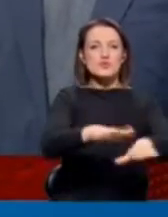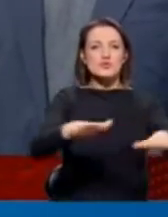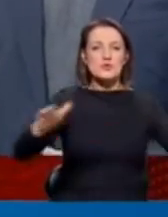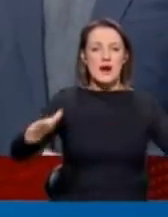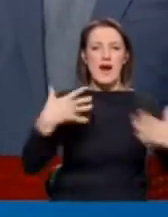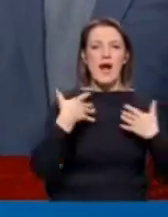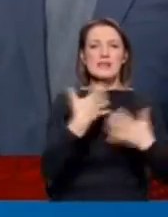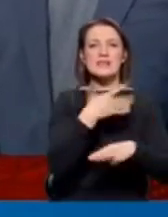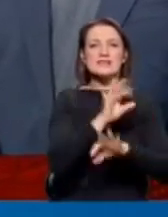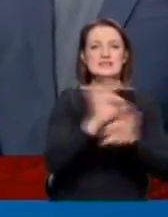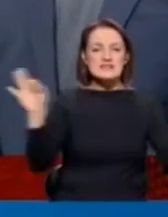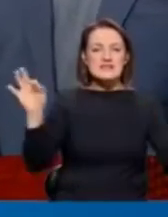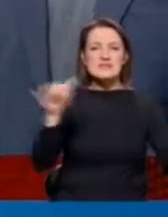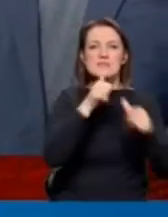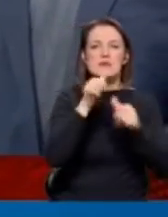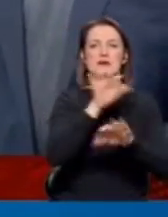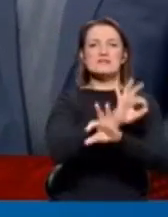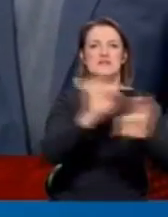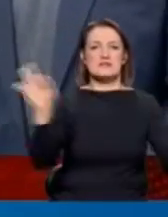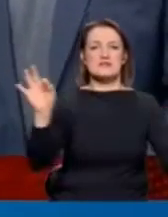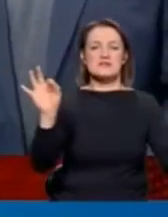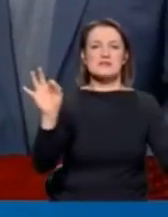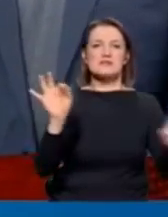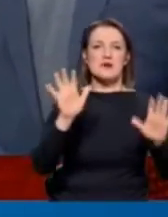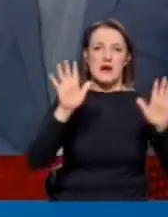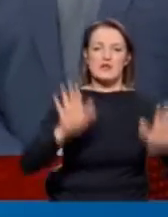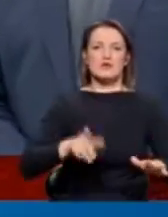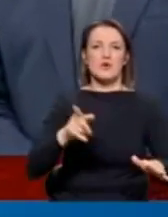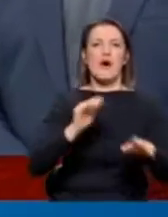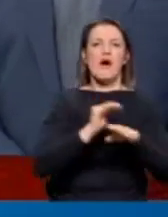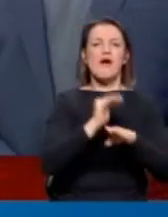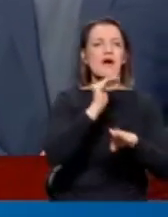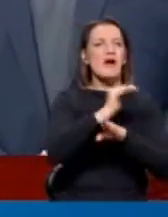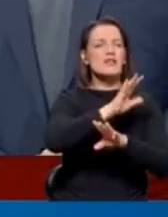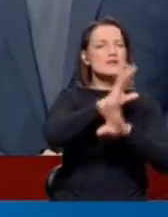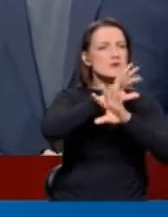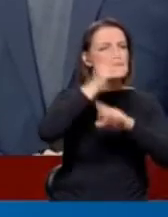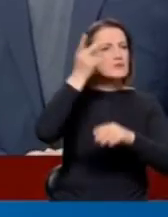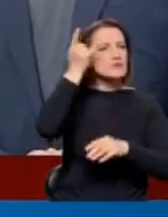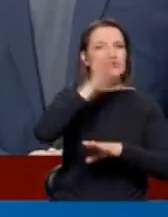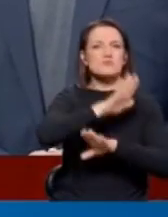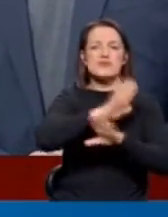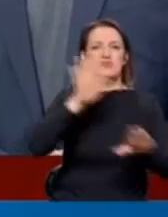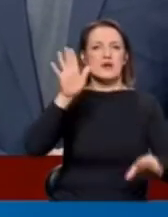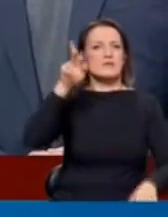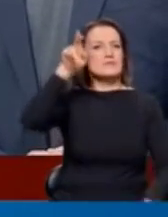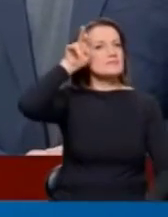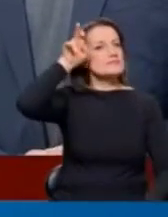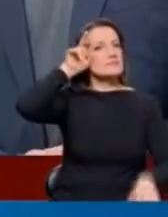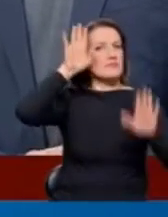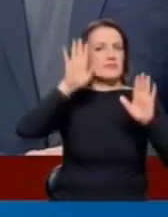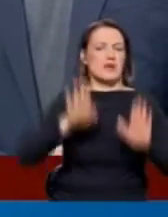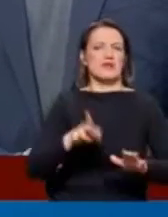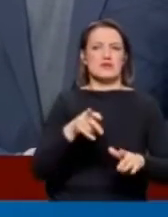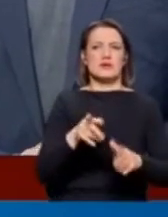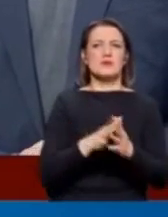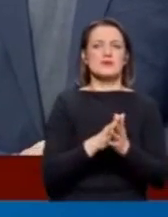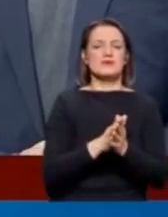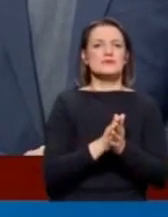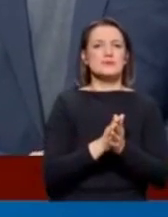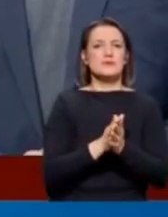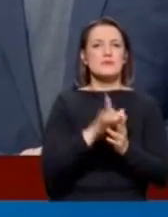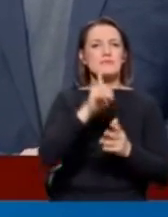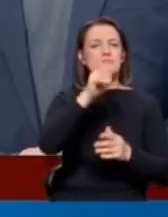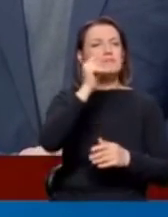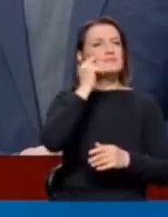annesiz orada bırakıyoruz gözlerinde korku abi hayatları boyunca unutamayacakları bir travmayla karşı karşıya varmaya bir ruh